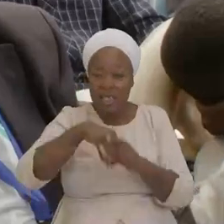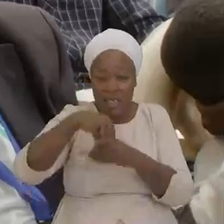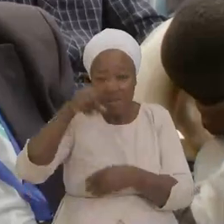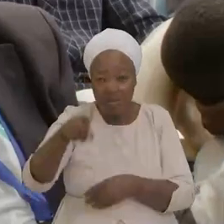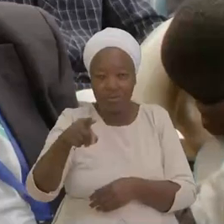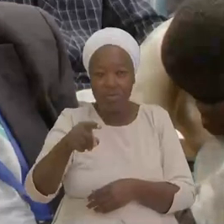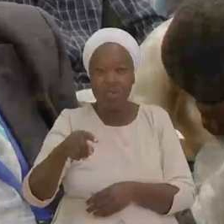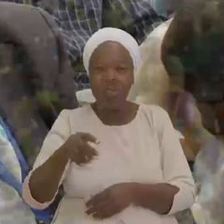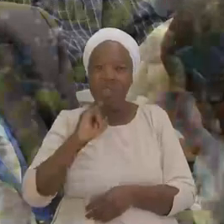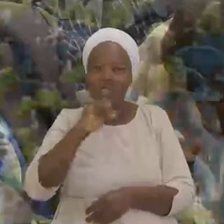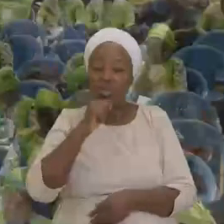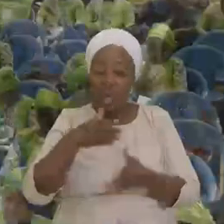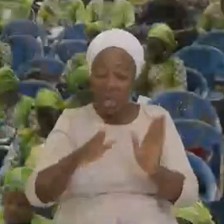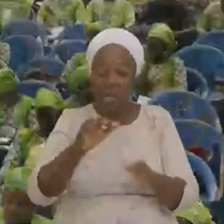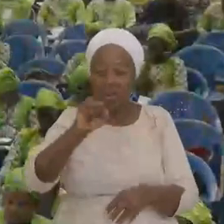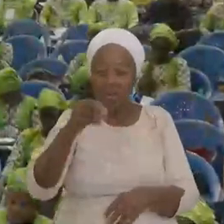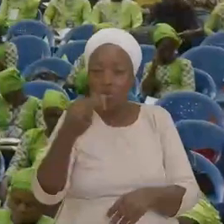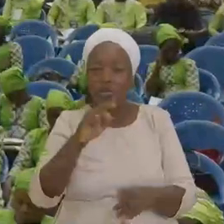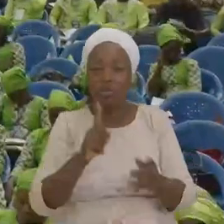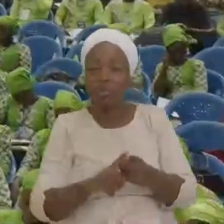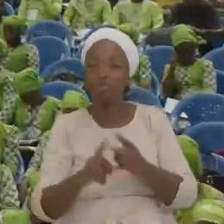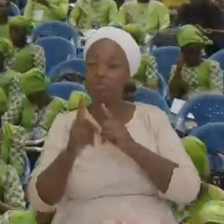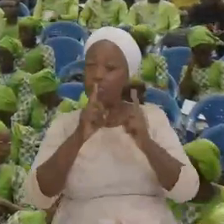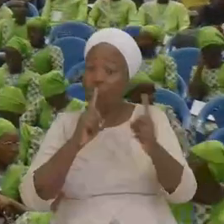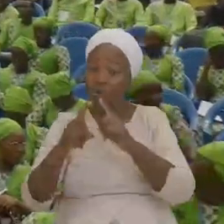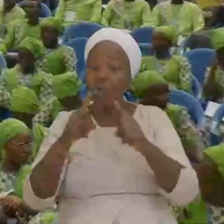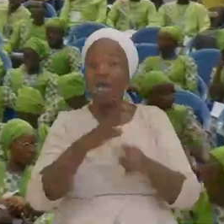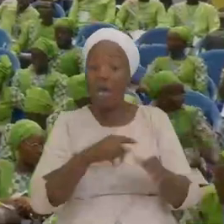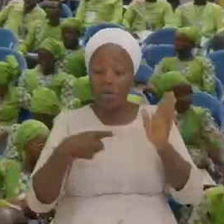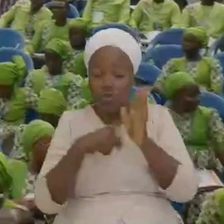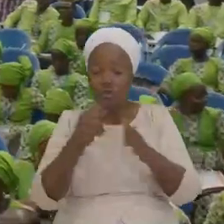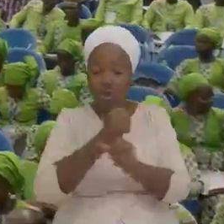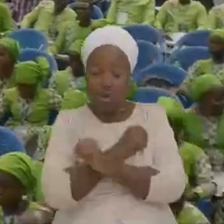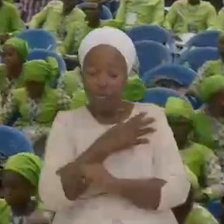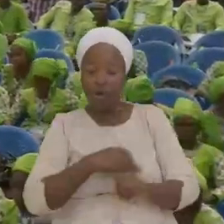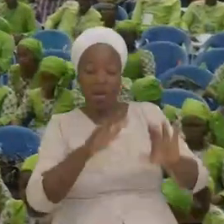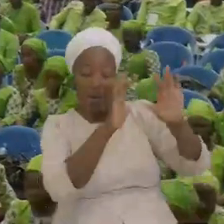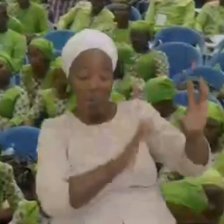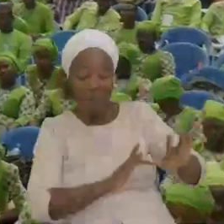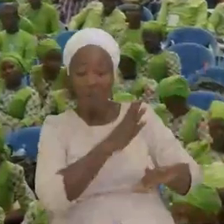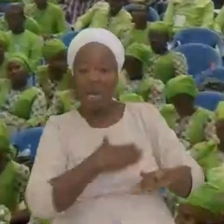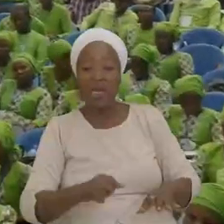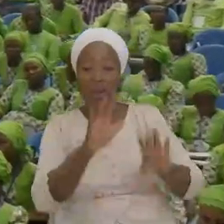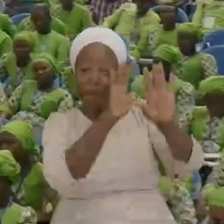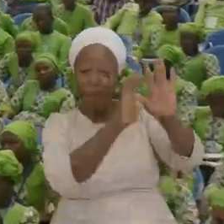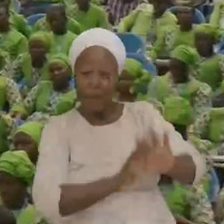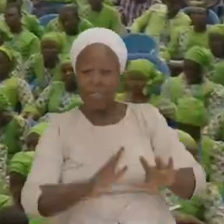Quand cette attitude de Judas est en toi et ne permet pas à Jean de s'exprimer,